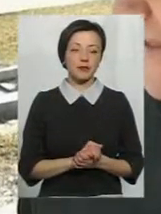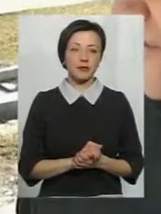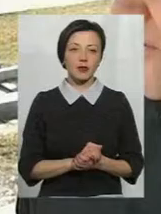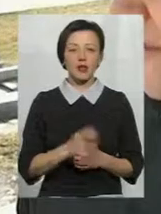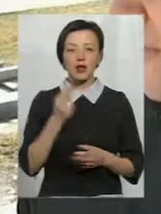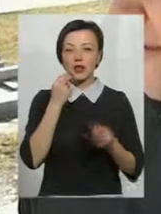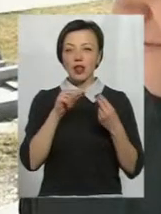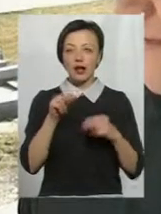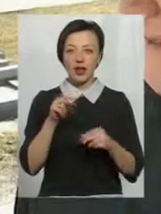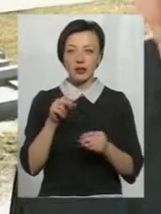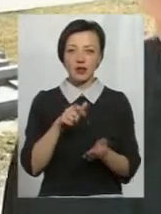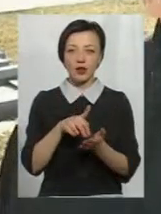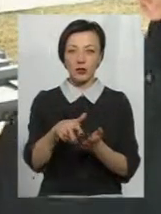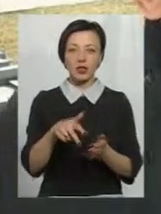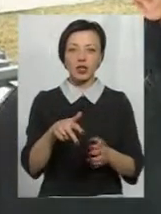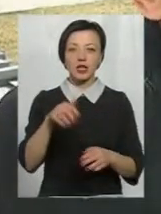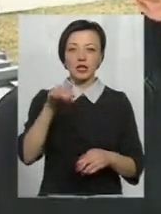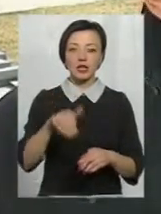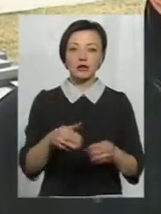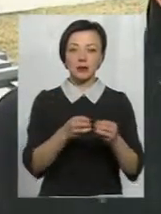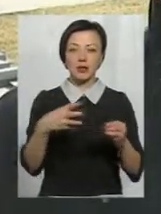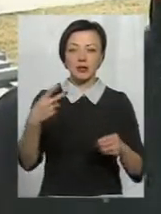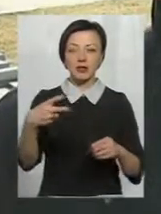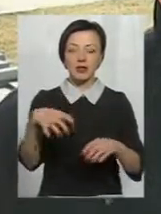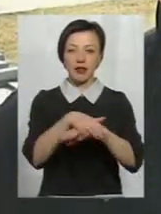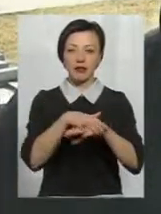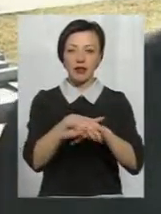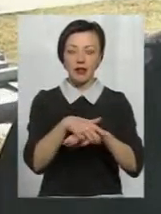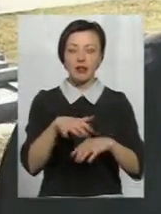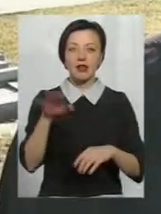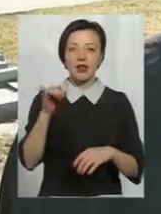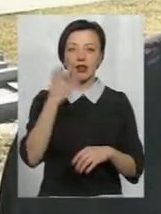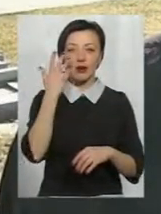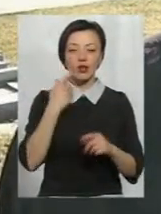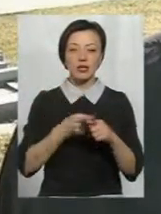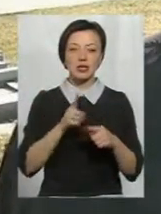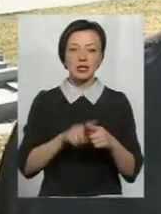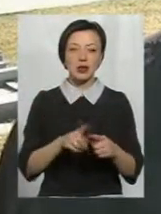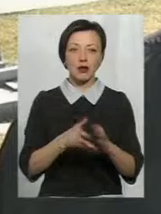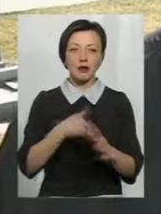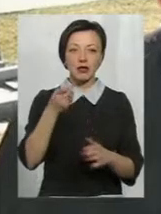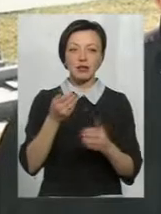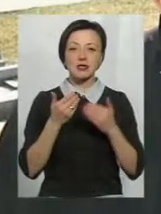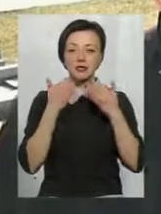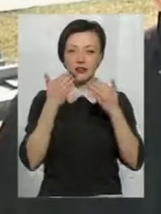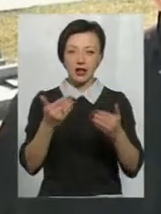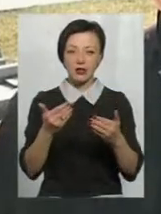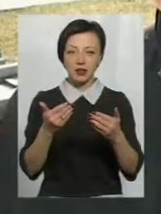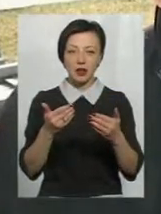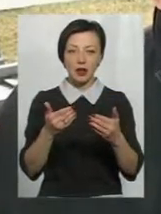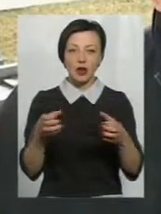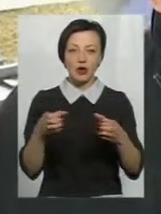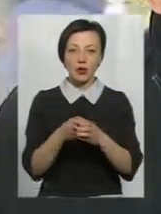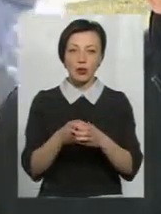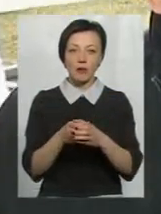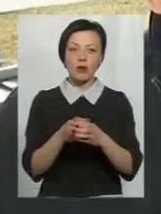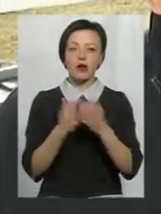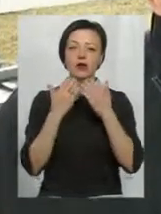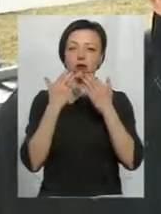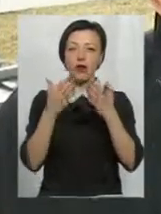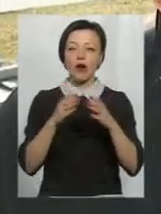виходить тисяч десь 15-20 населення сюди на Майдан. І коли ця петиція, звернення, йде ініціативна група, йде до губернатора,